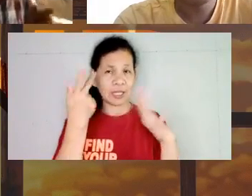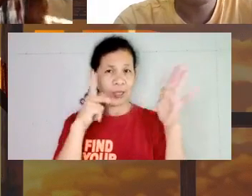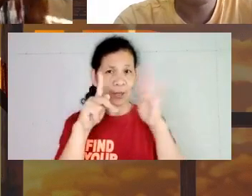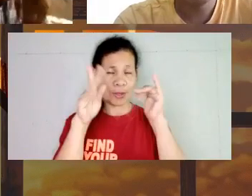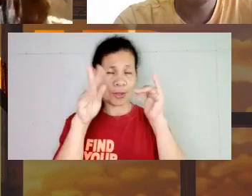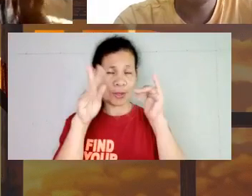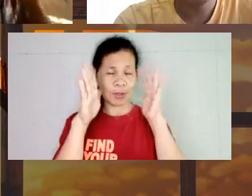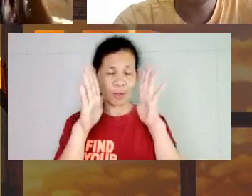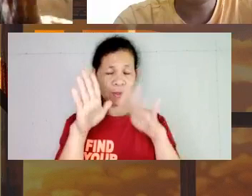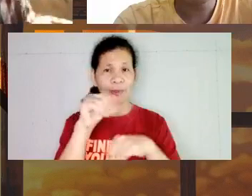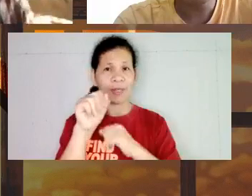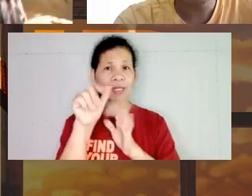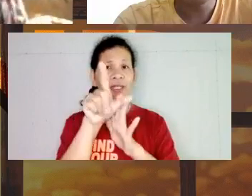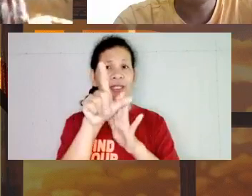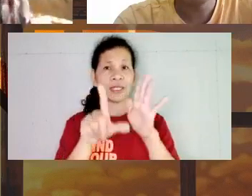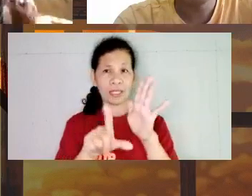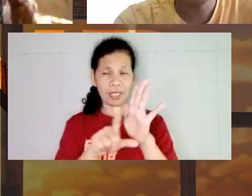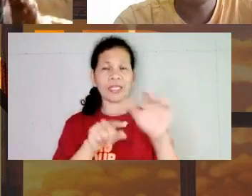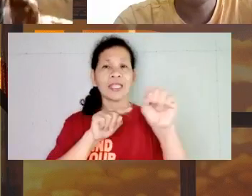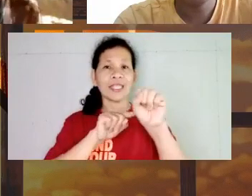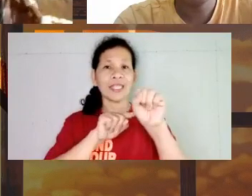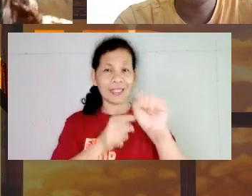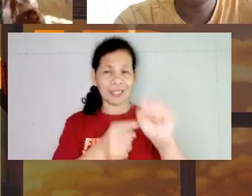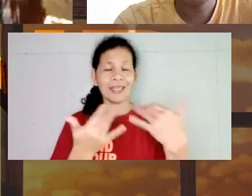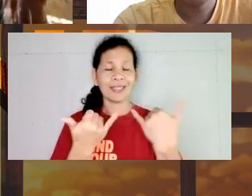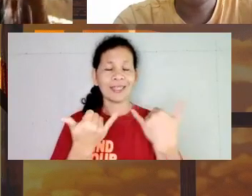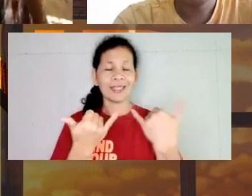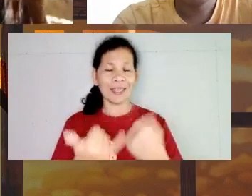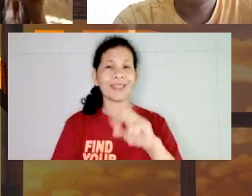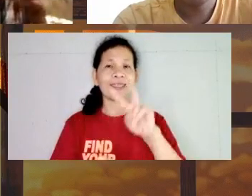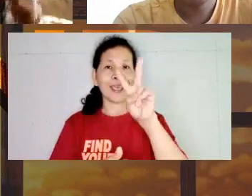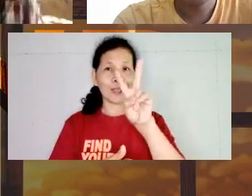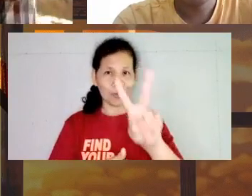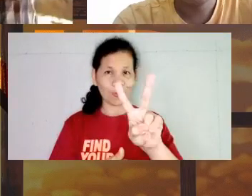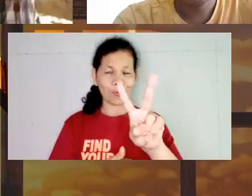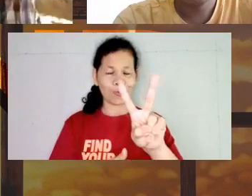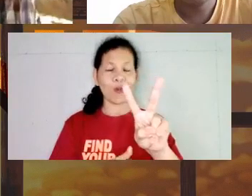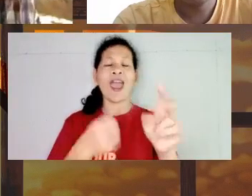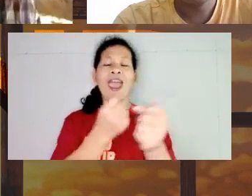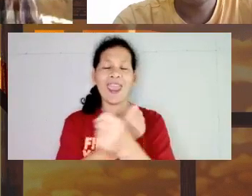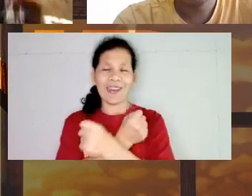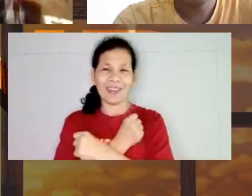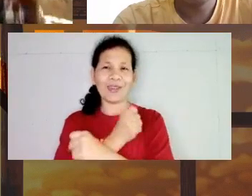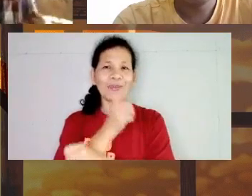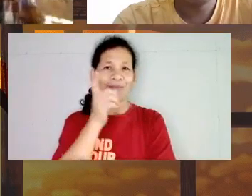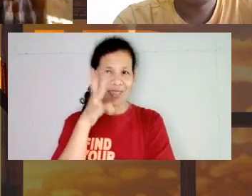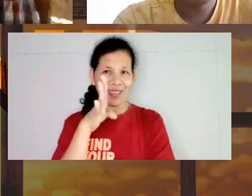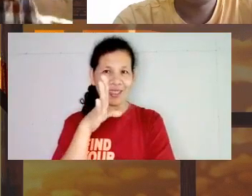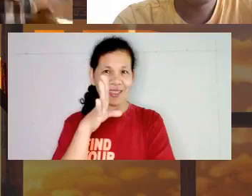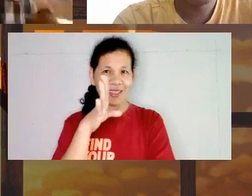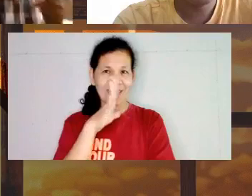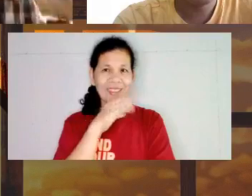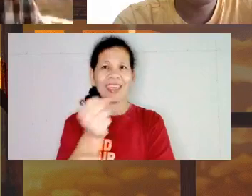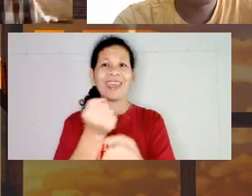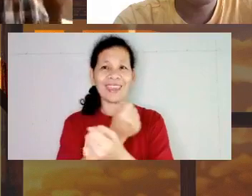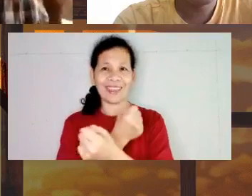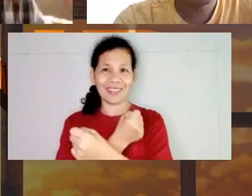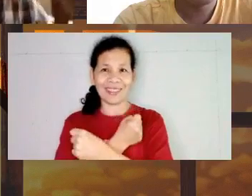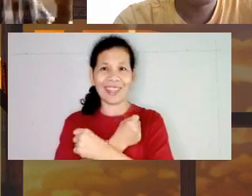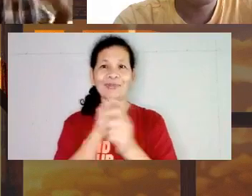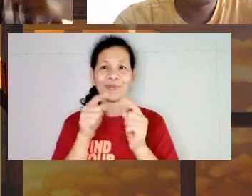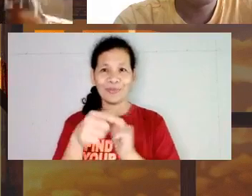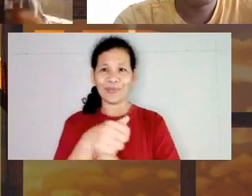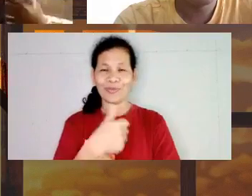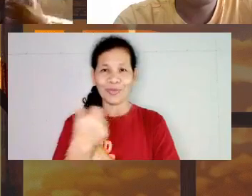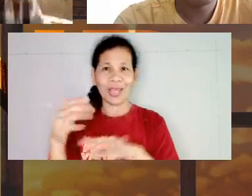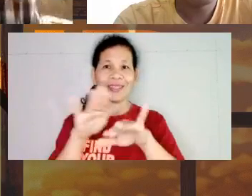kautosan, dito nagmumula sa dalawang bagay ito, pagmamahal sa Diyos at pagmamahal sa kapwa, kagaya